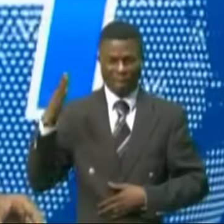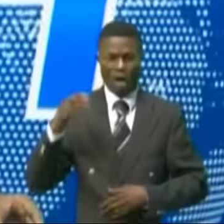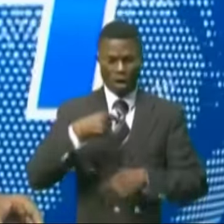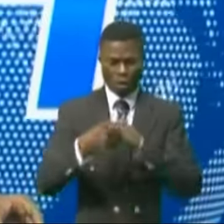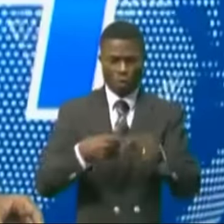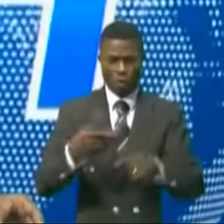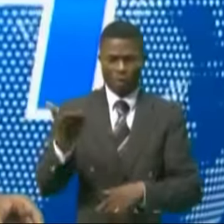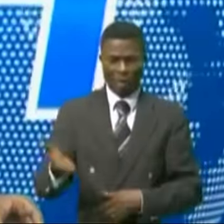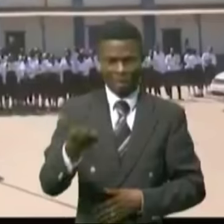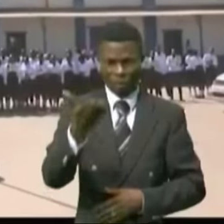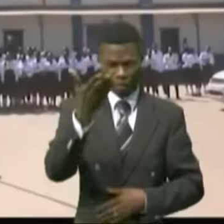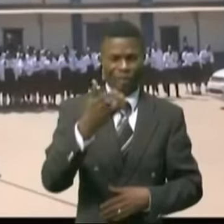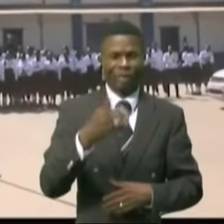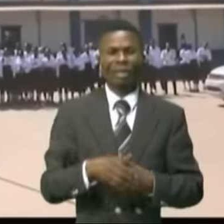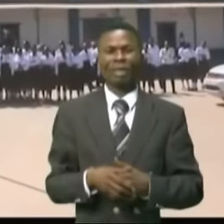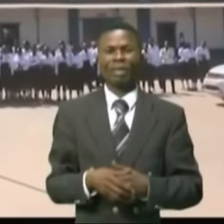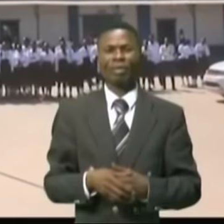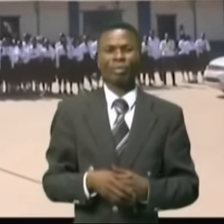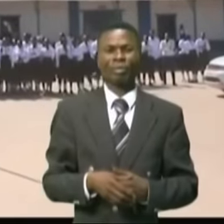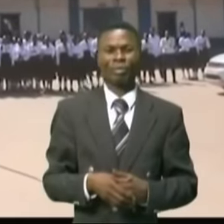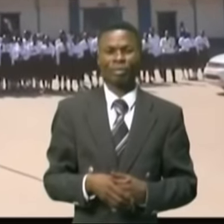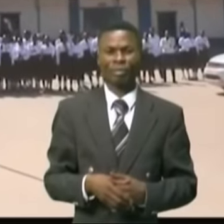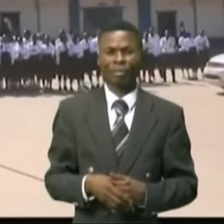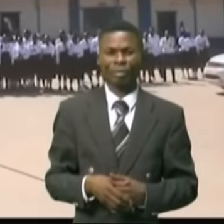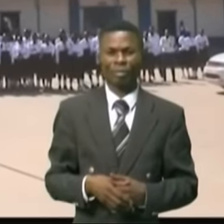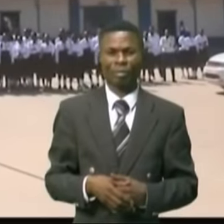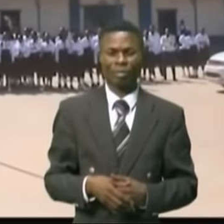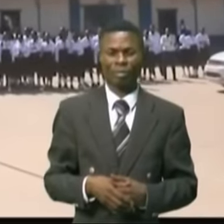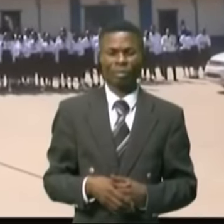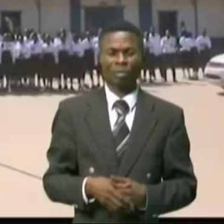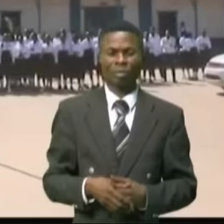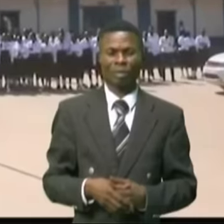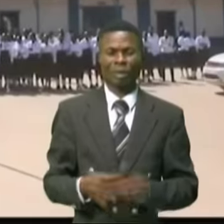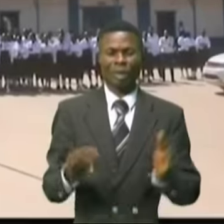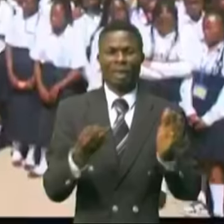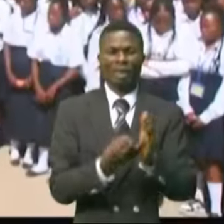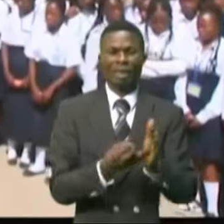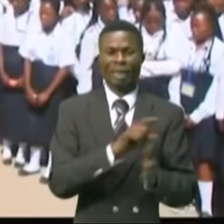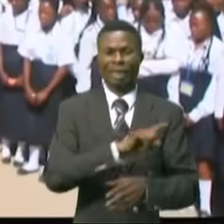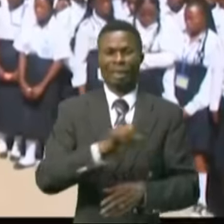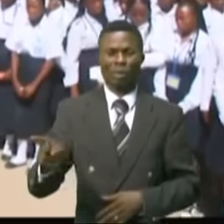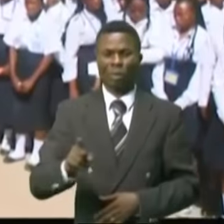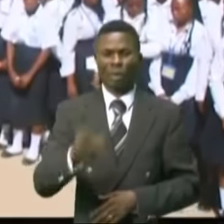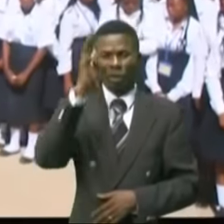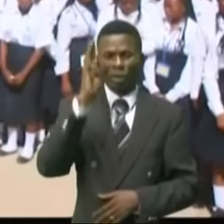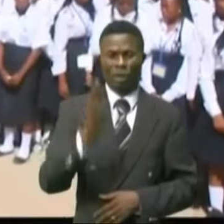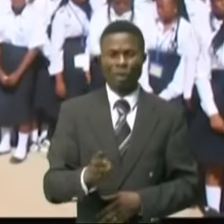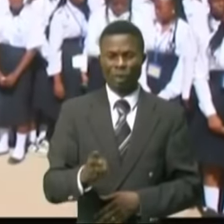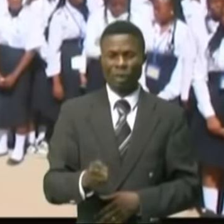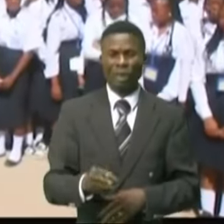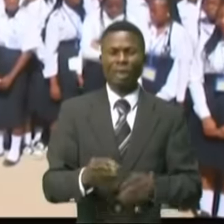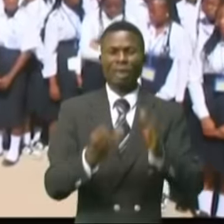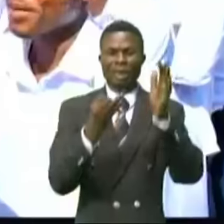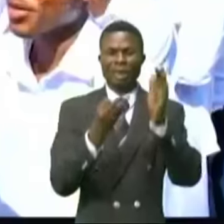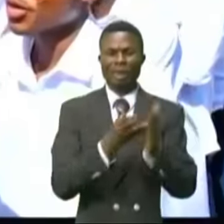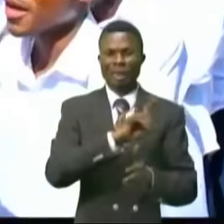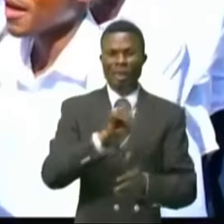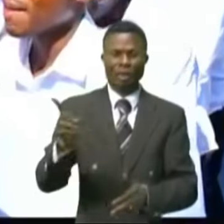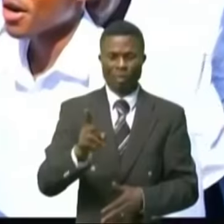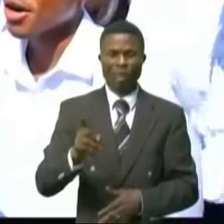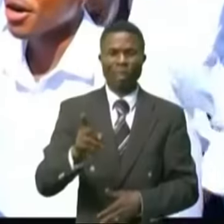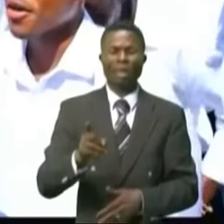lancées. Au total, 17 357 candidats, dont 7 789 filles